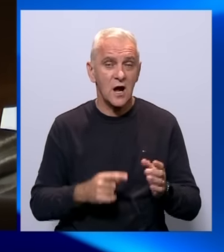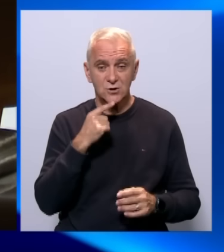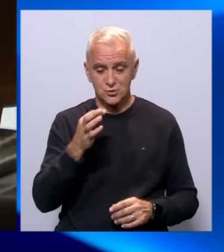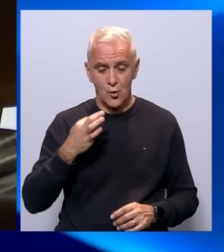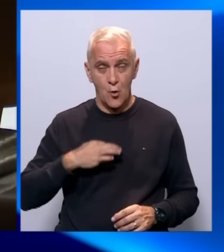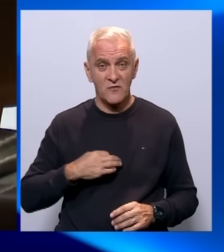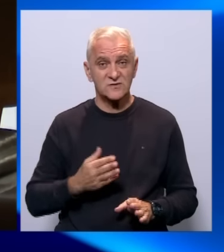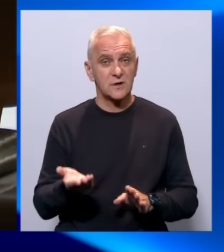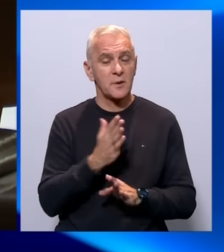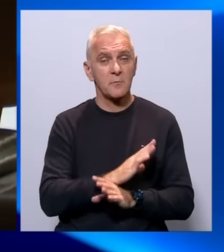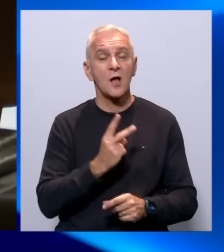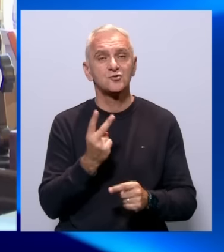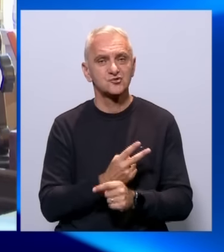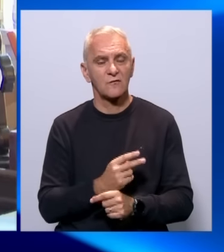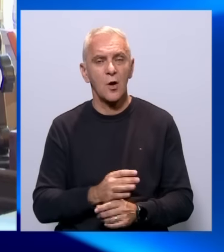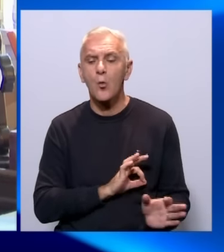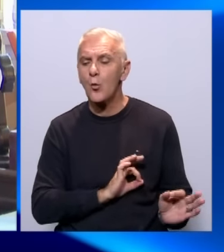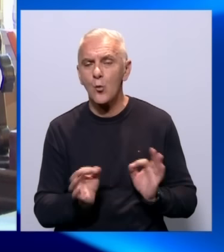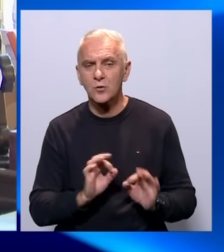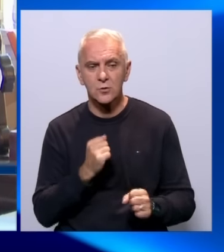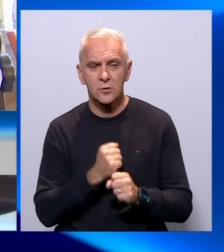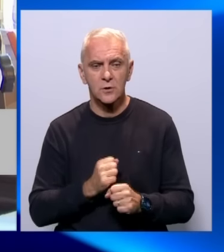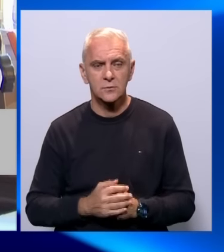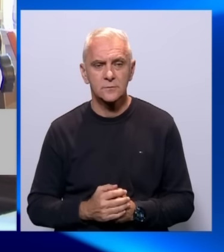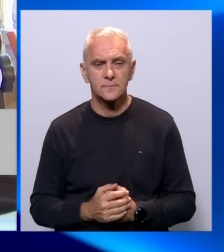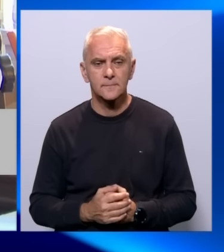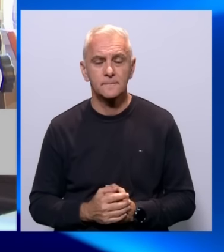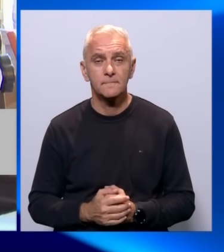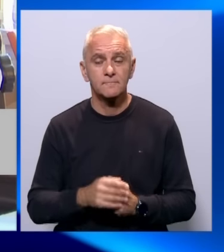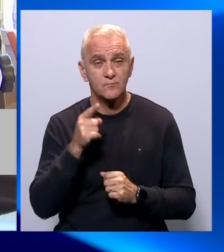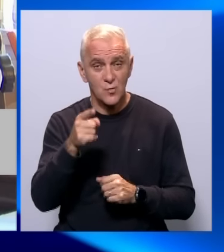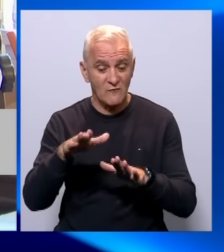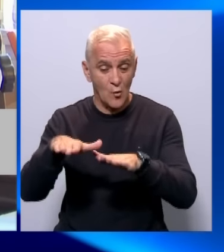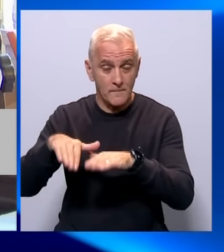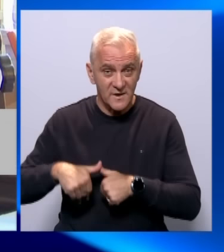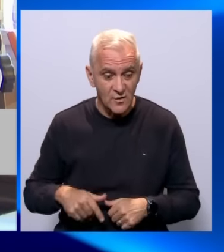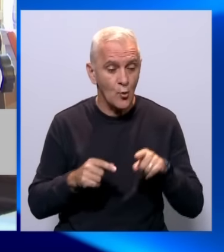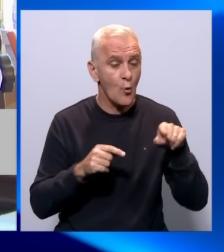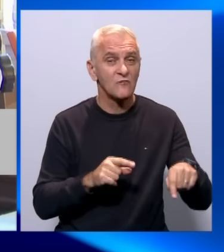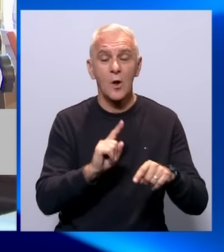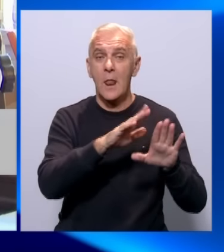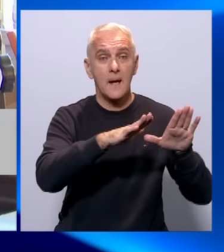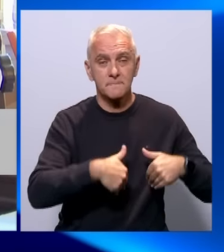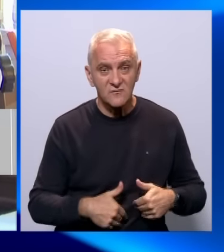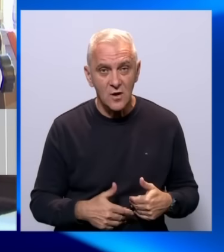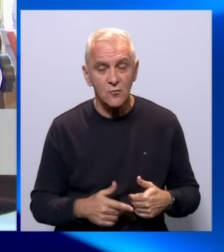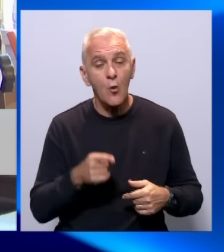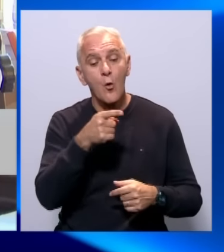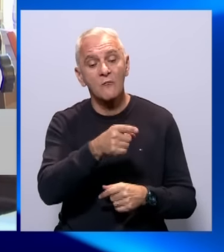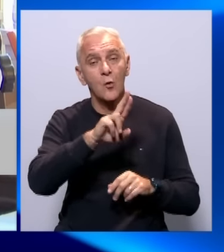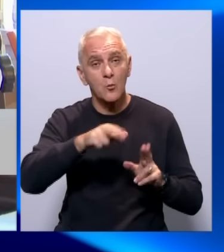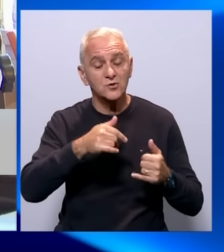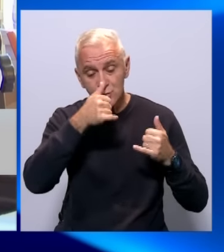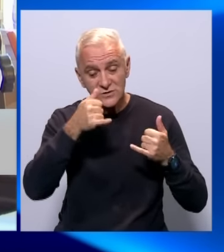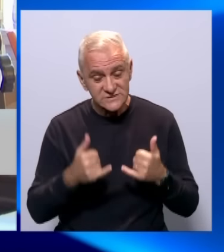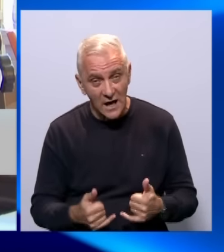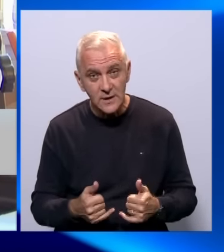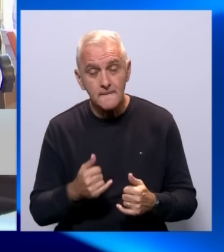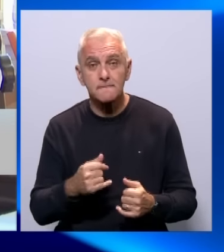prema državi uredno izmiruju. Druga strana ne kaže, ovo je prihvatljivo, ovo je neprihvatljivo, ovo možemo sada. Dakle, da